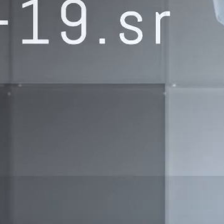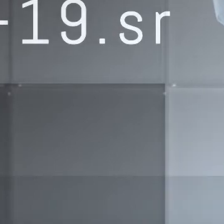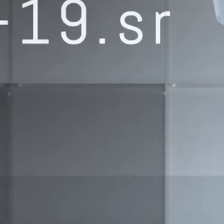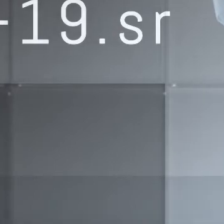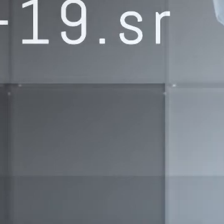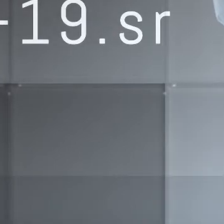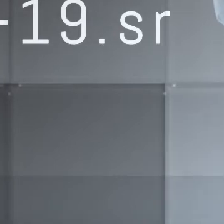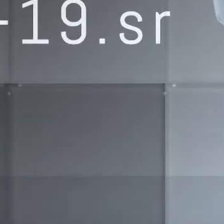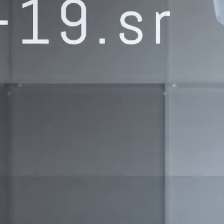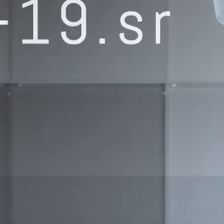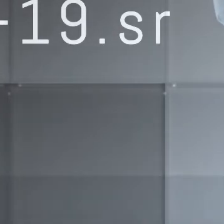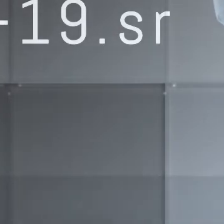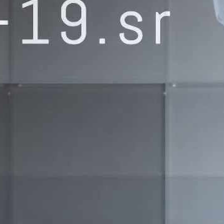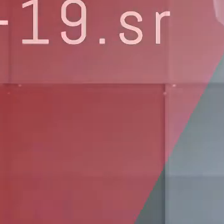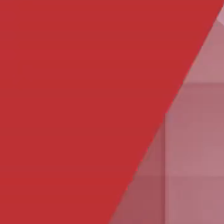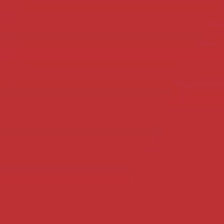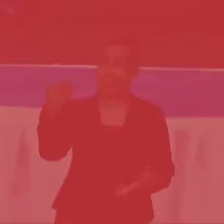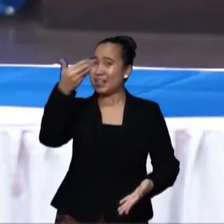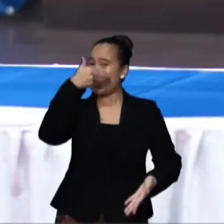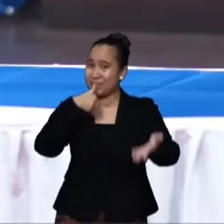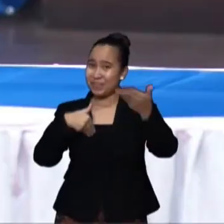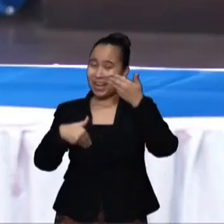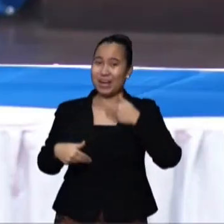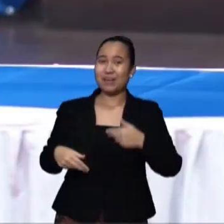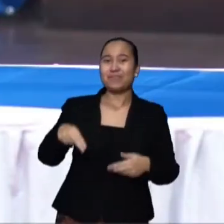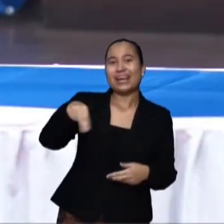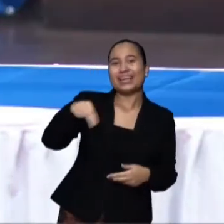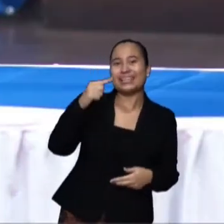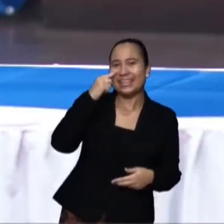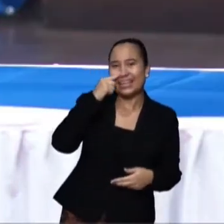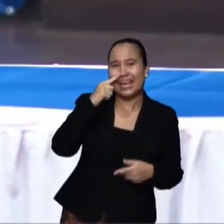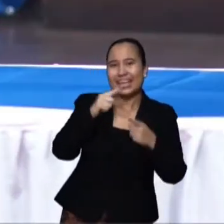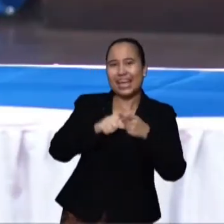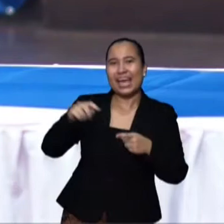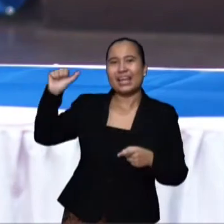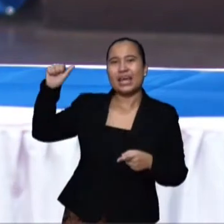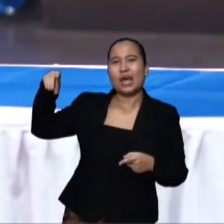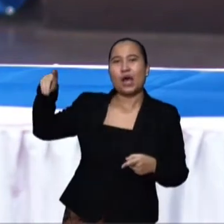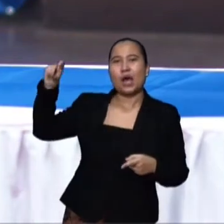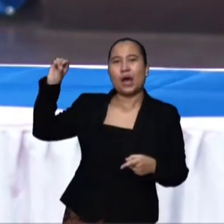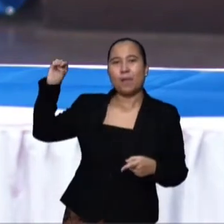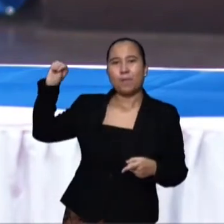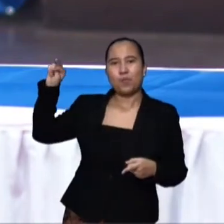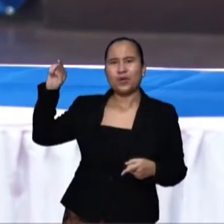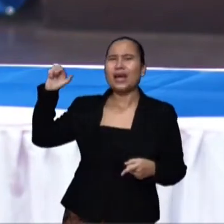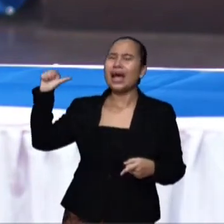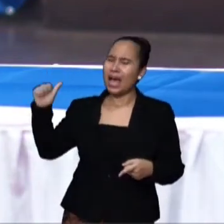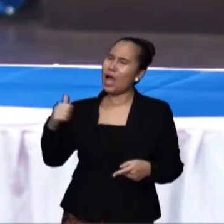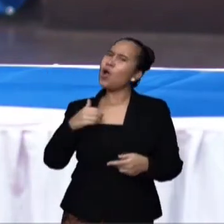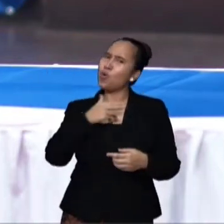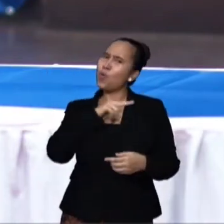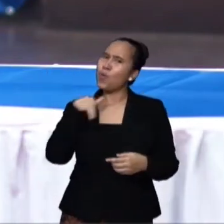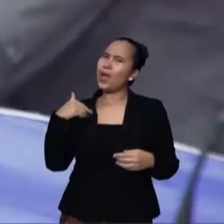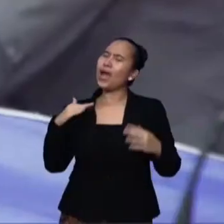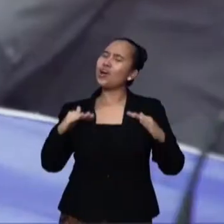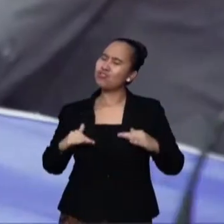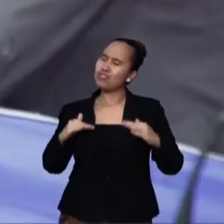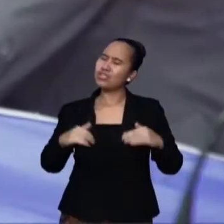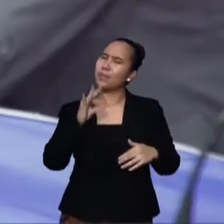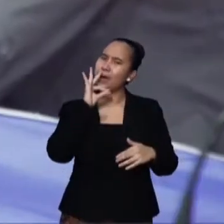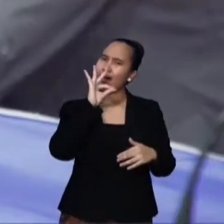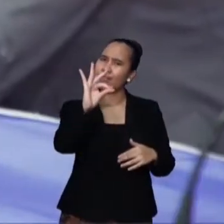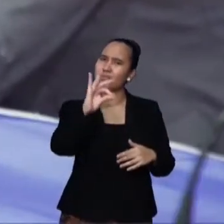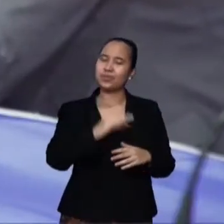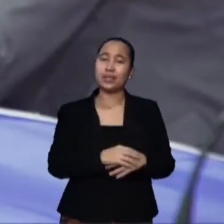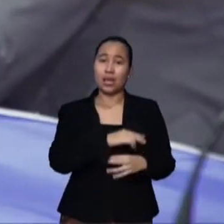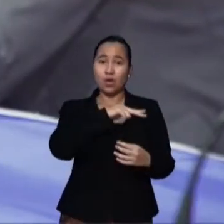bovenal COVID-veilig schooljaar beginnen. Eén ding is belangrijk. We zijn een beetje overtuigd van het feit dat het toch goed zal